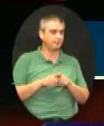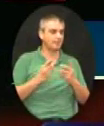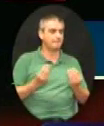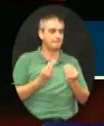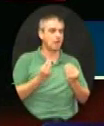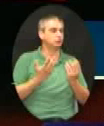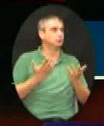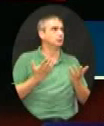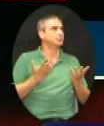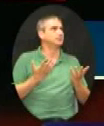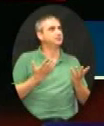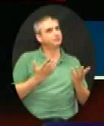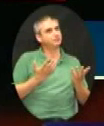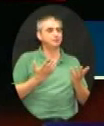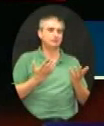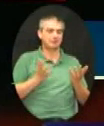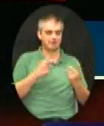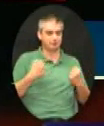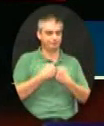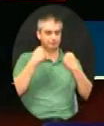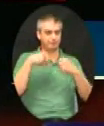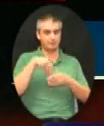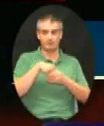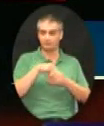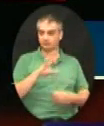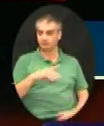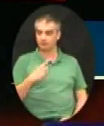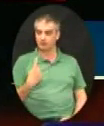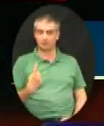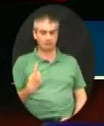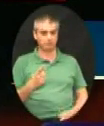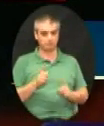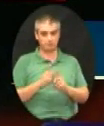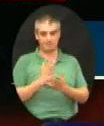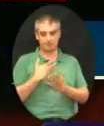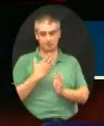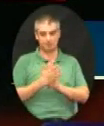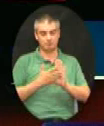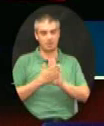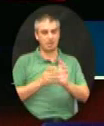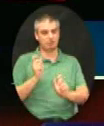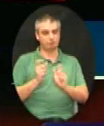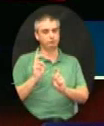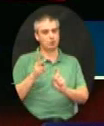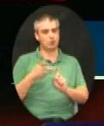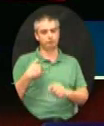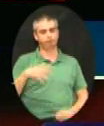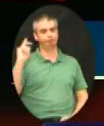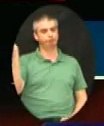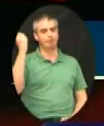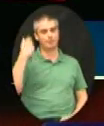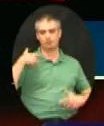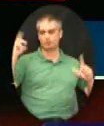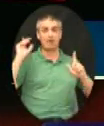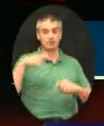דבר שהוא, אתה יודע, שהוא אפילו התנגשות פנימית. מצד אחד, כפי שאמרנו, אנשים יכולים לצאת בשבת ויש